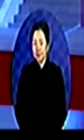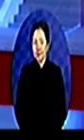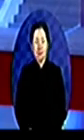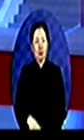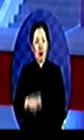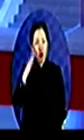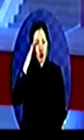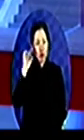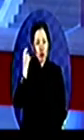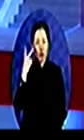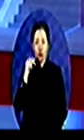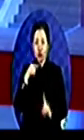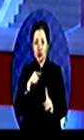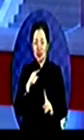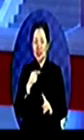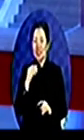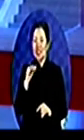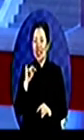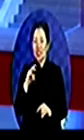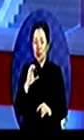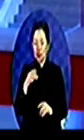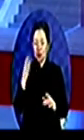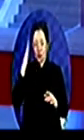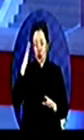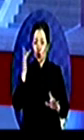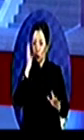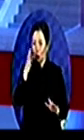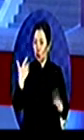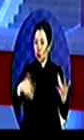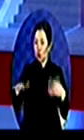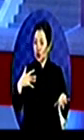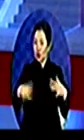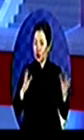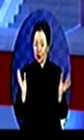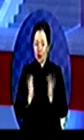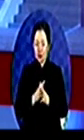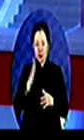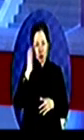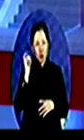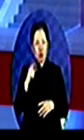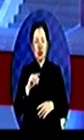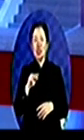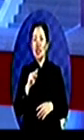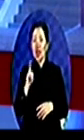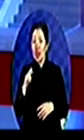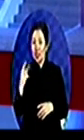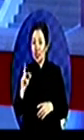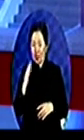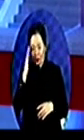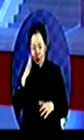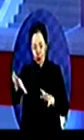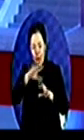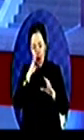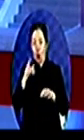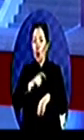Зэвсэгт хүчний жанжин штаб цэргийн дуу бүчийн эрдмийн чуулга хамтран анхудаа зэвсэгт хүчний тэргүүний гэрээ цэрэг болон хугацаа цэргийн алба хаагчдын шинэ жилийн